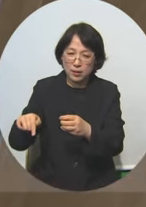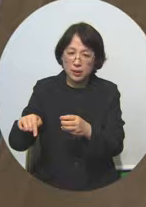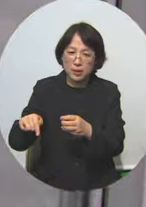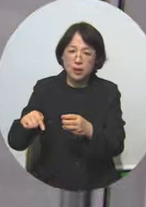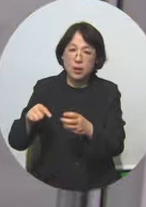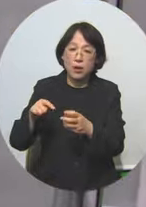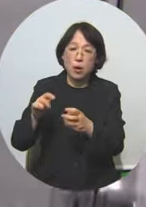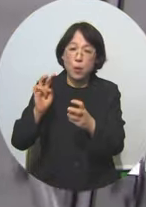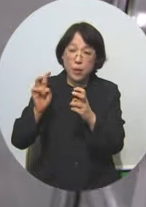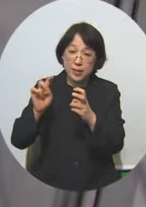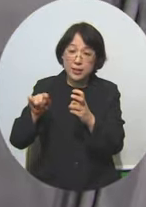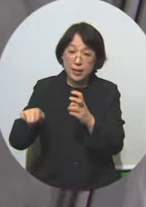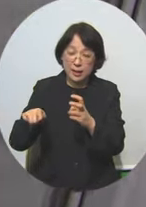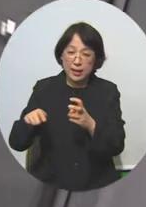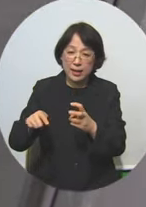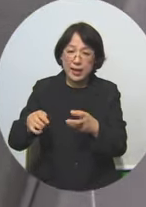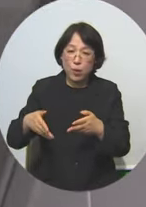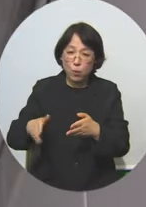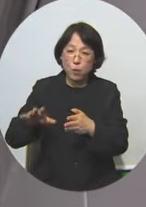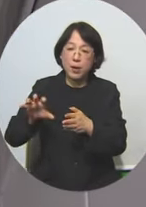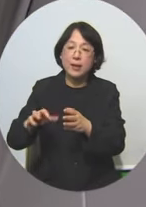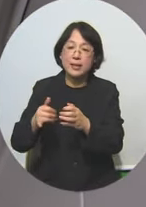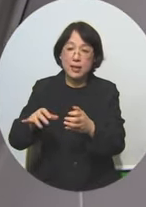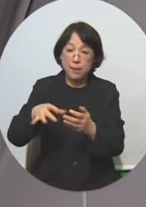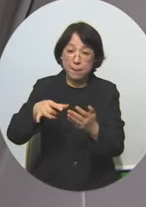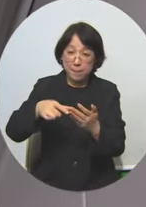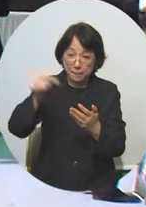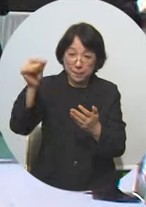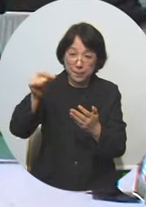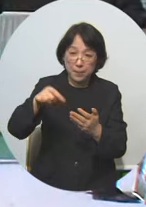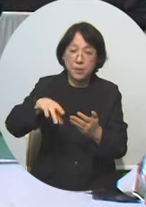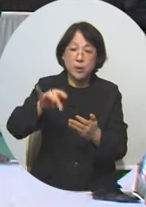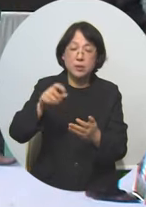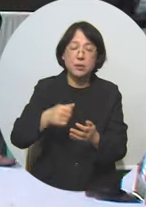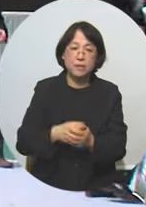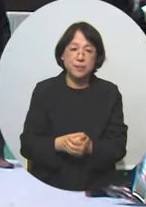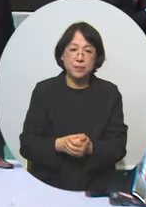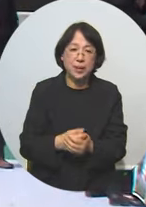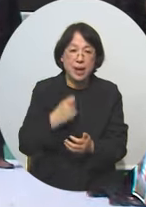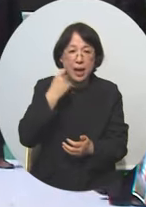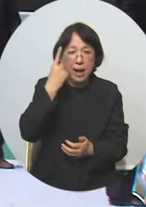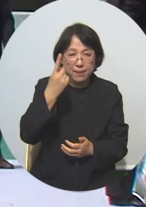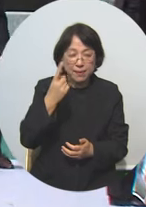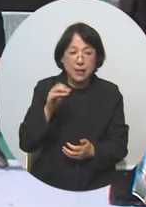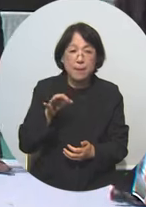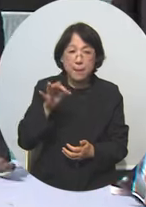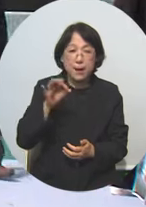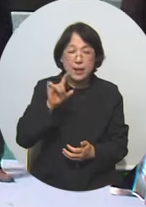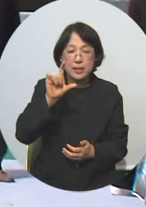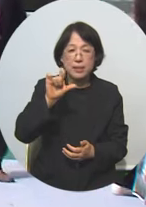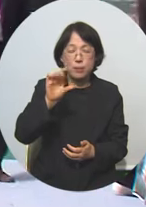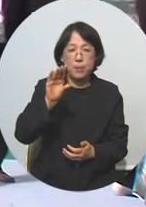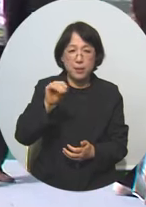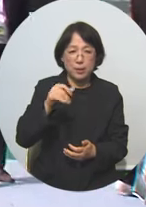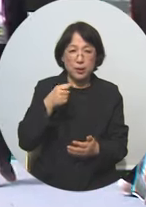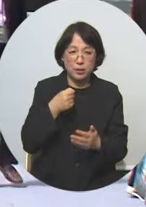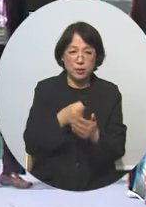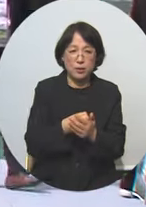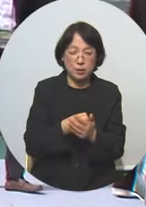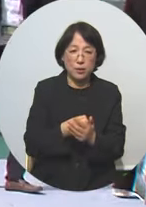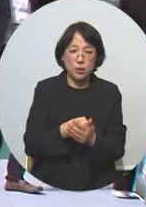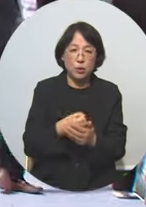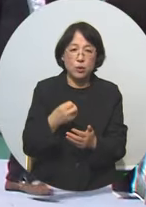배정됩니다. 가장 중요한 월 기숙사 비용도 결정됐습니다. 한 달 기숙사비는 15만 원 수준으로 책정됐습니다.